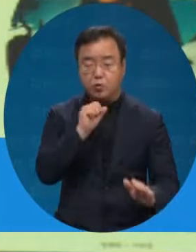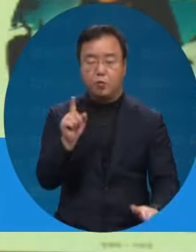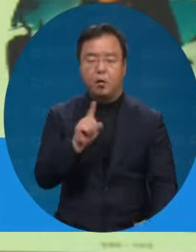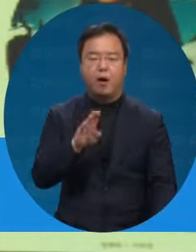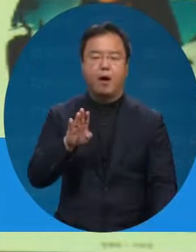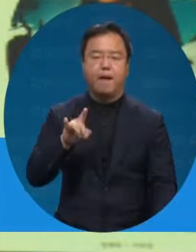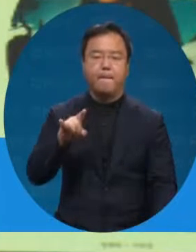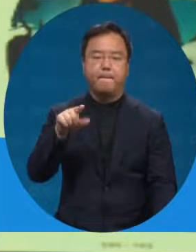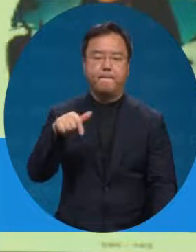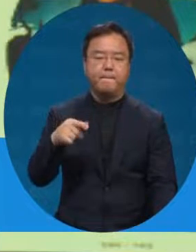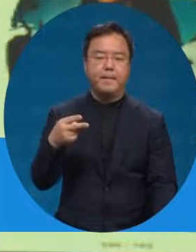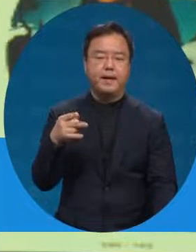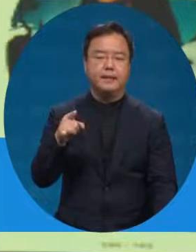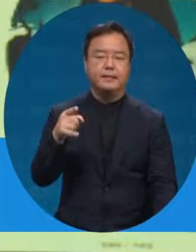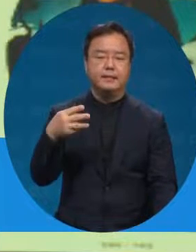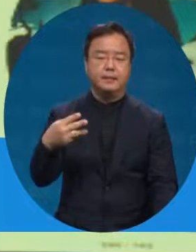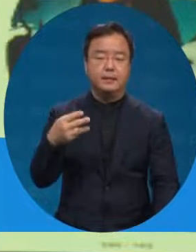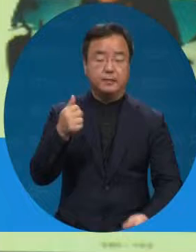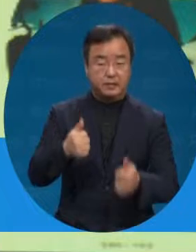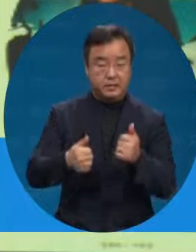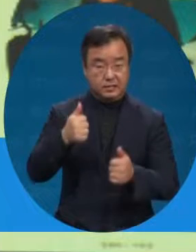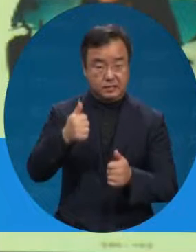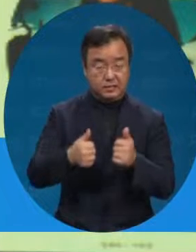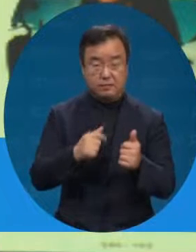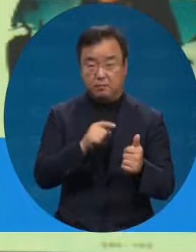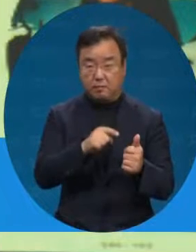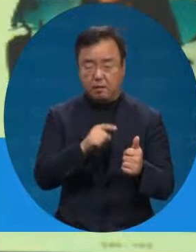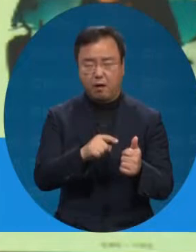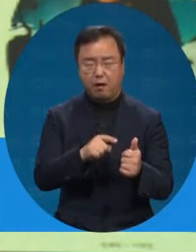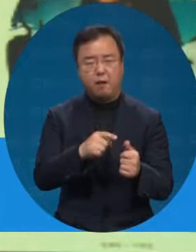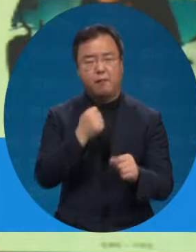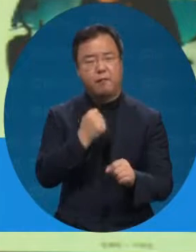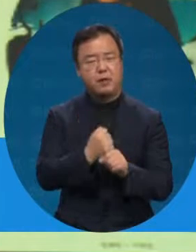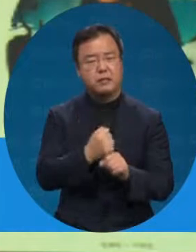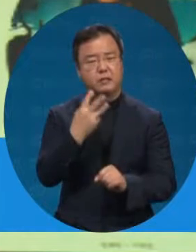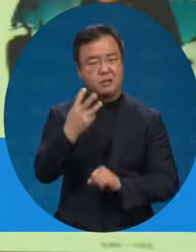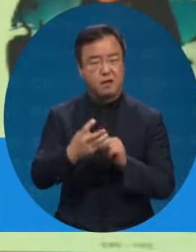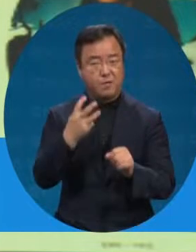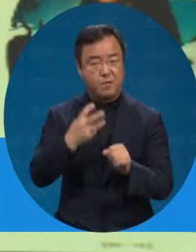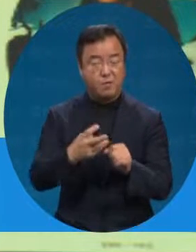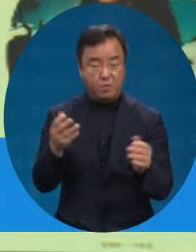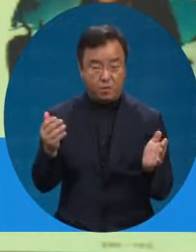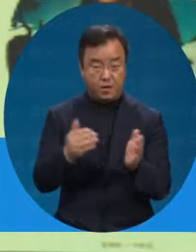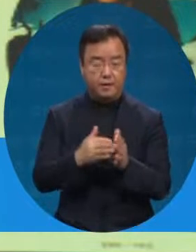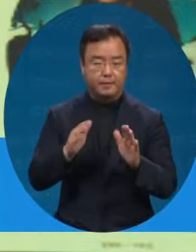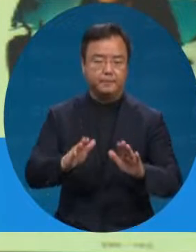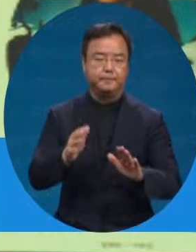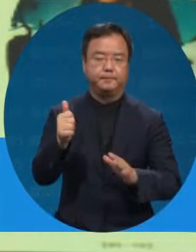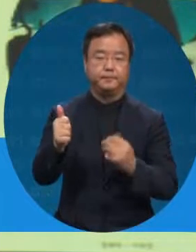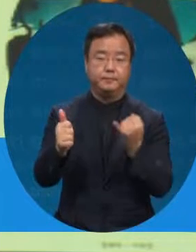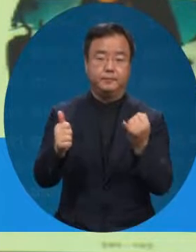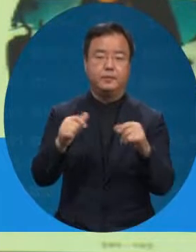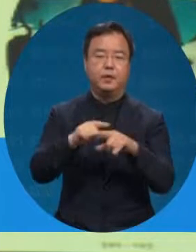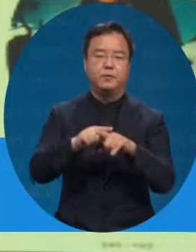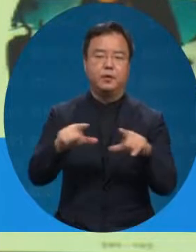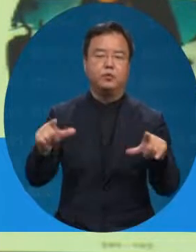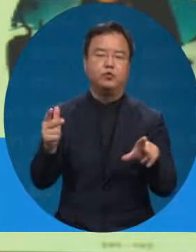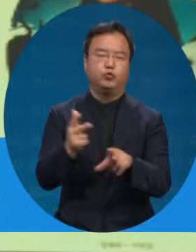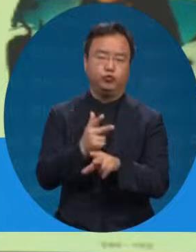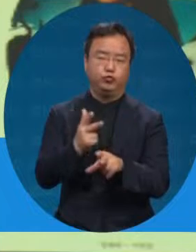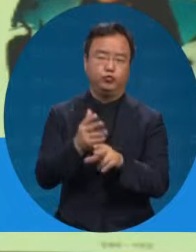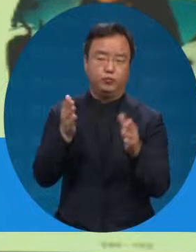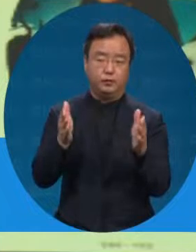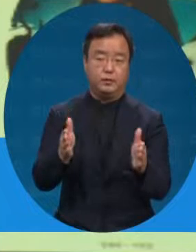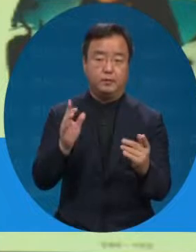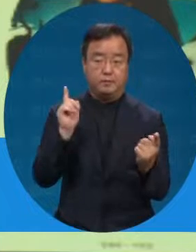만들어진지 30년이 넘은 낡은 기준 인데요 양성평등 주간을 맞아 우리 영화계가 100 델